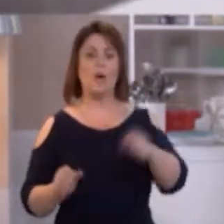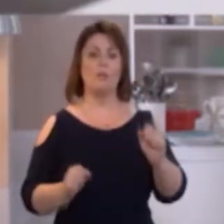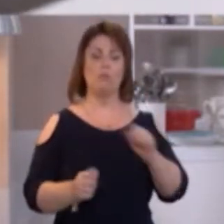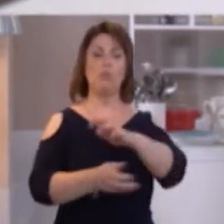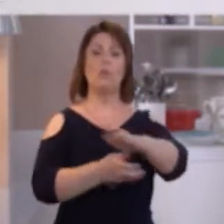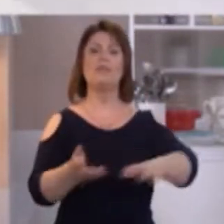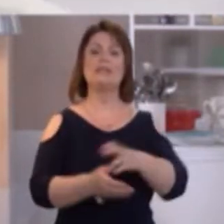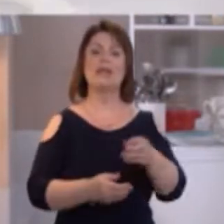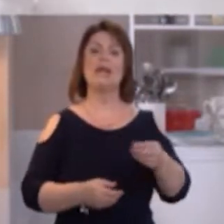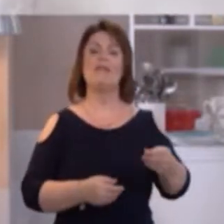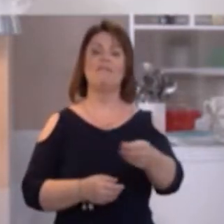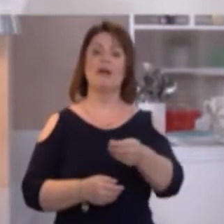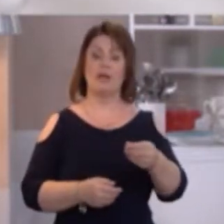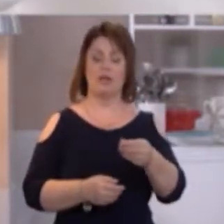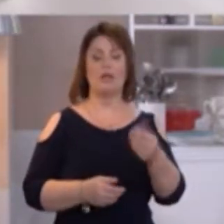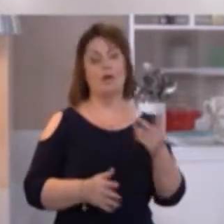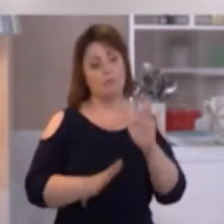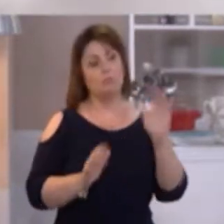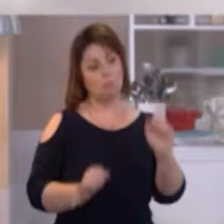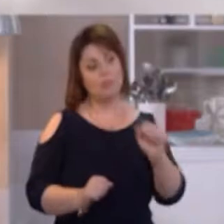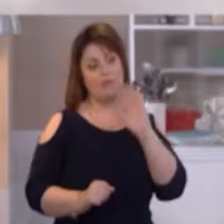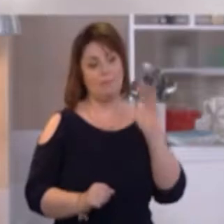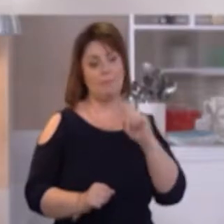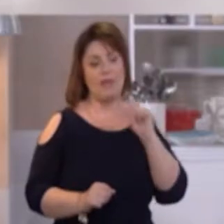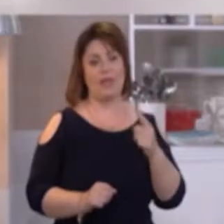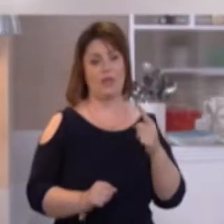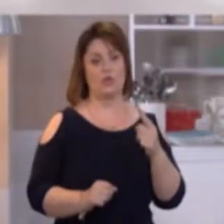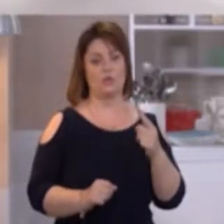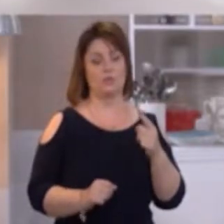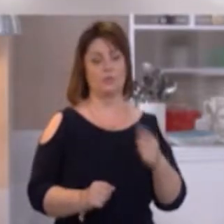con la farina, ancora meglio sarebbe stato, ovviamente.